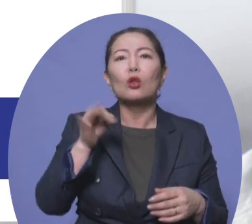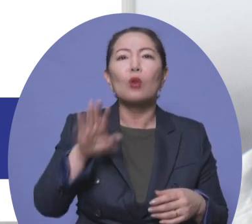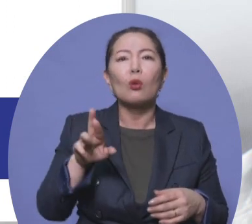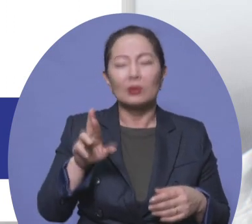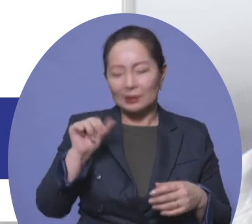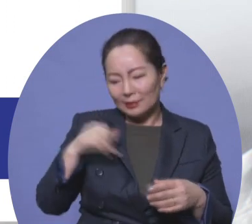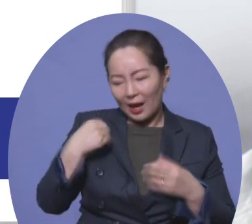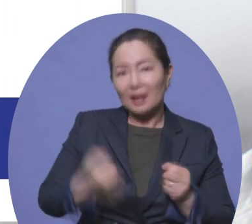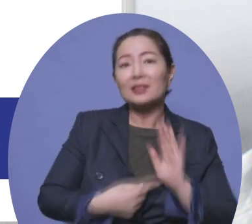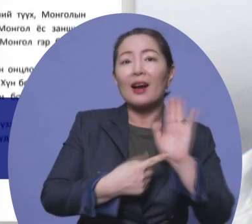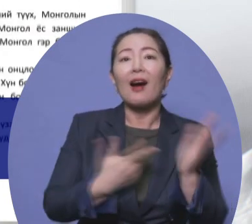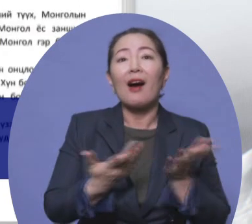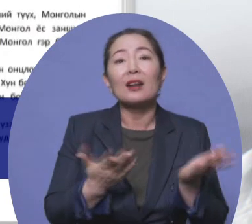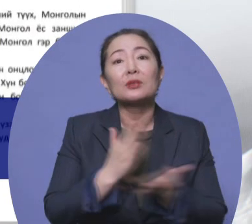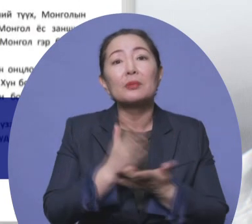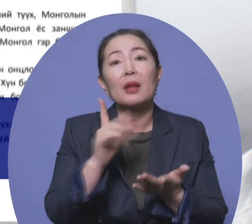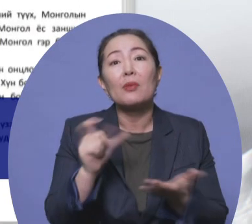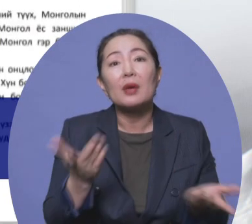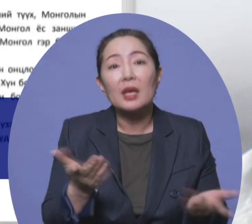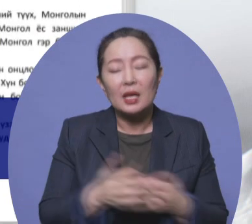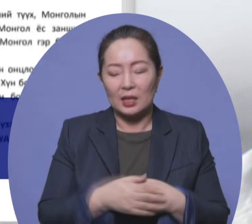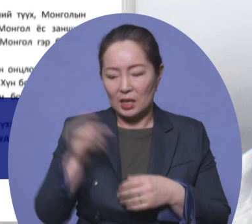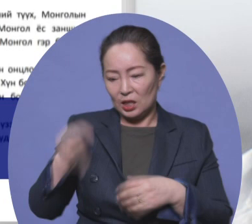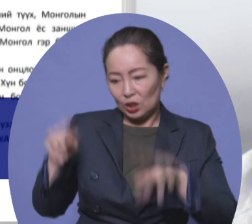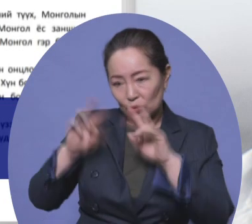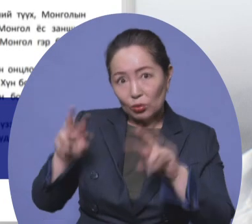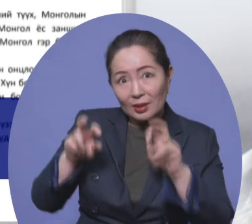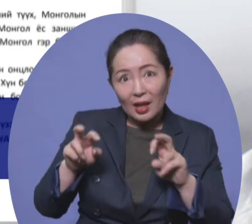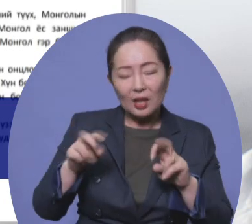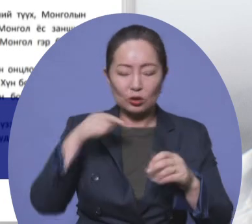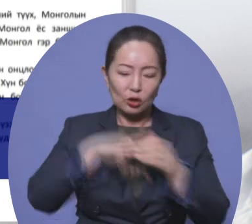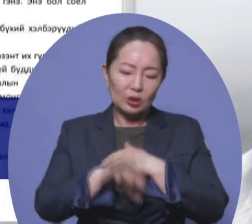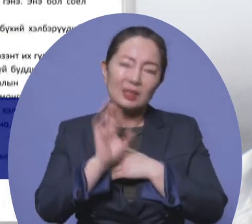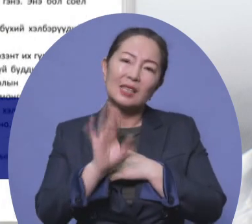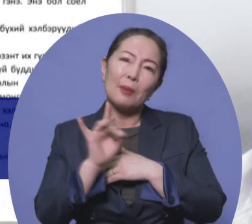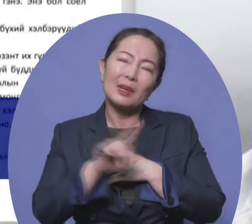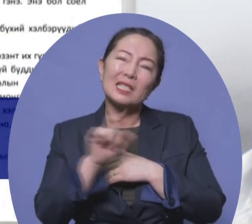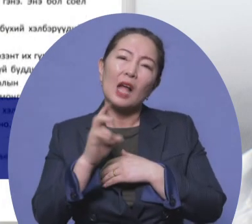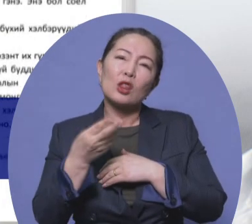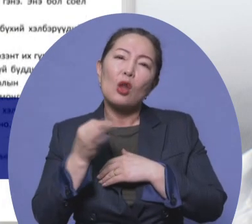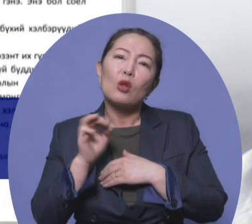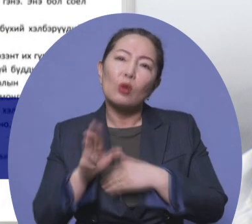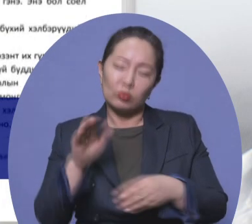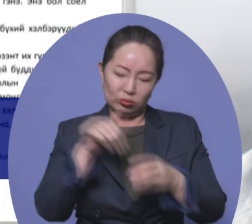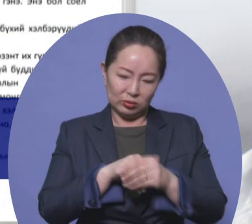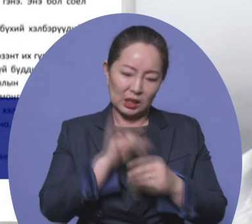хэрхэн илэрч гардаг вэ? За энэ зан төлөв маань өөрөө энийг судалснаар ямар одоо энэ зан төлөвт илүү одоо үр